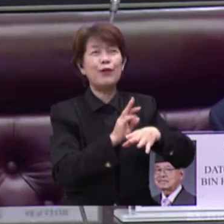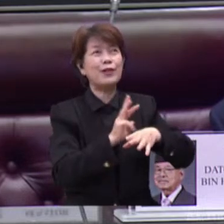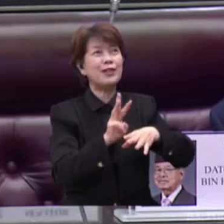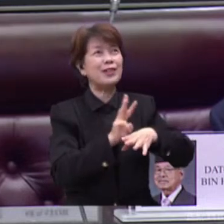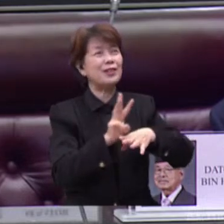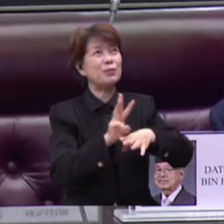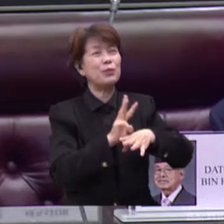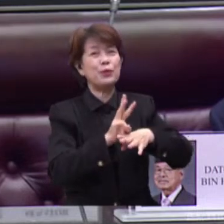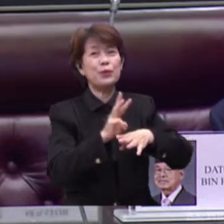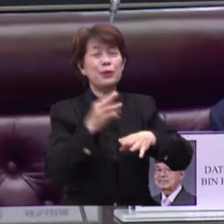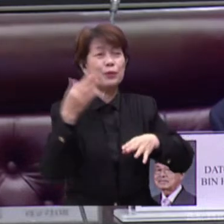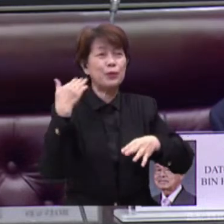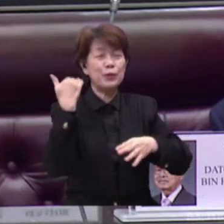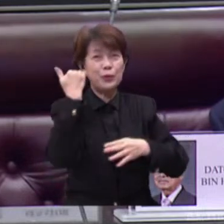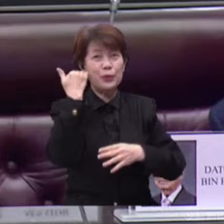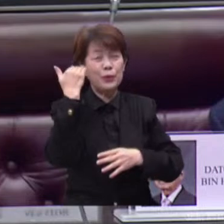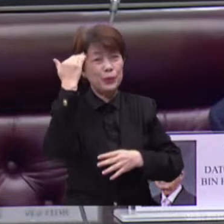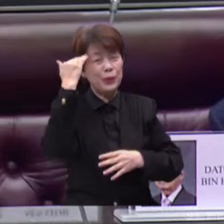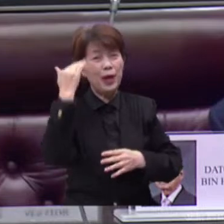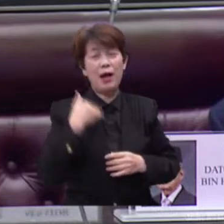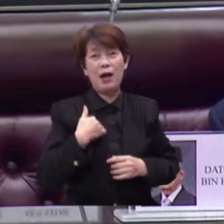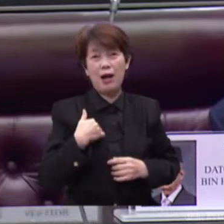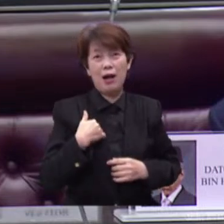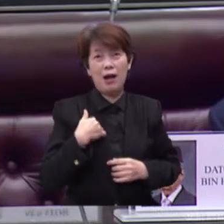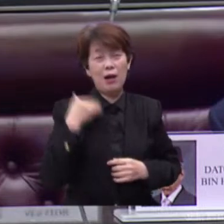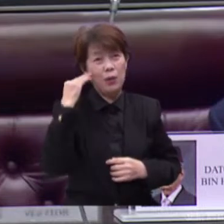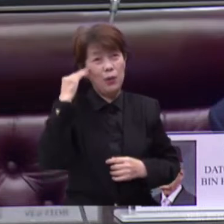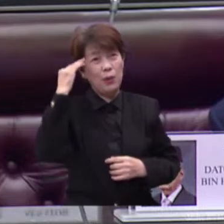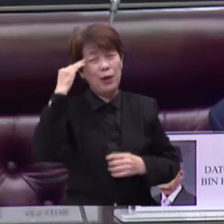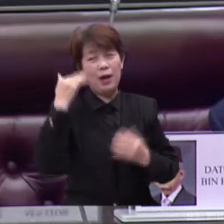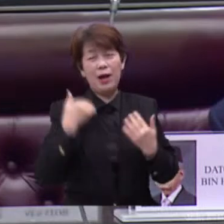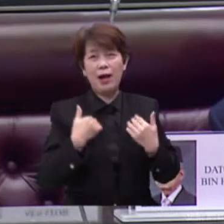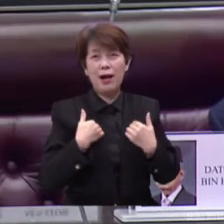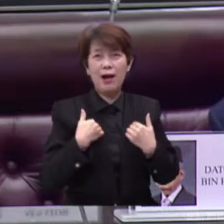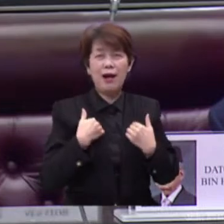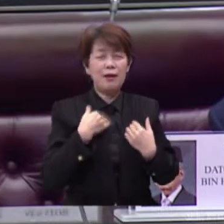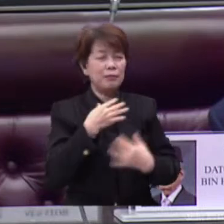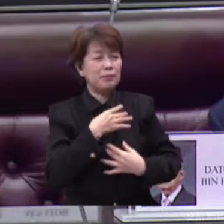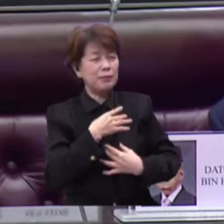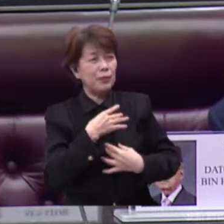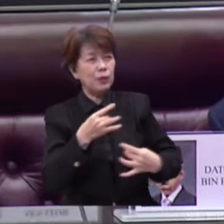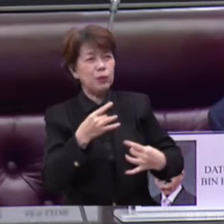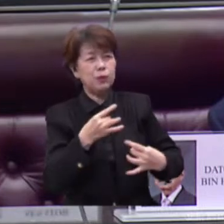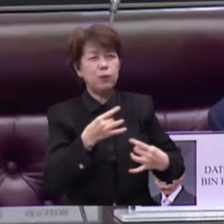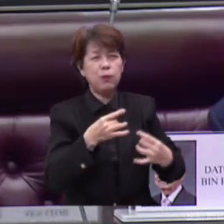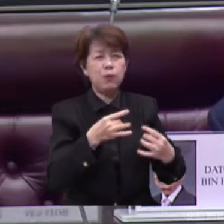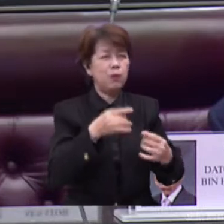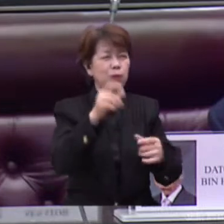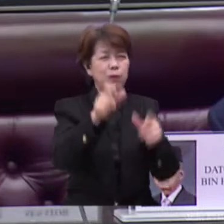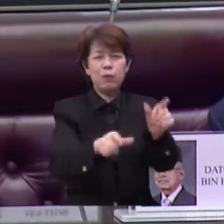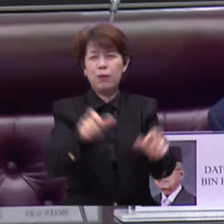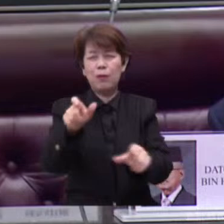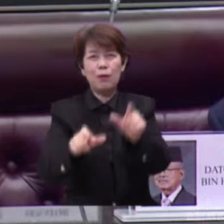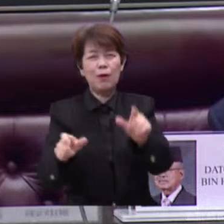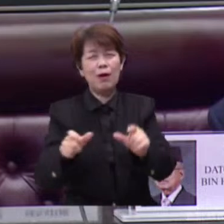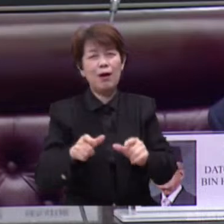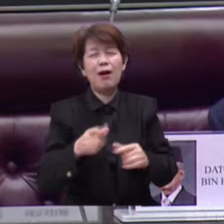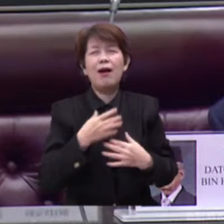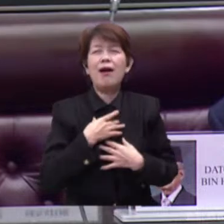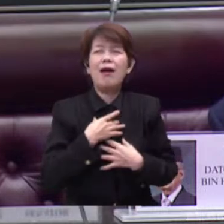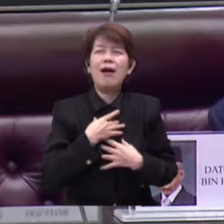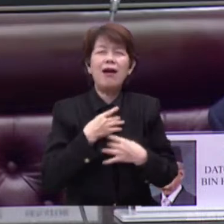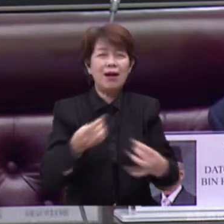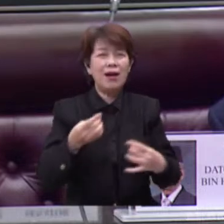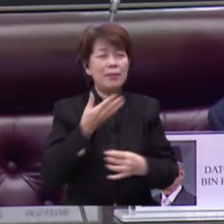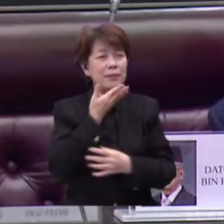karena kalau kita kaji film Korea memang dia diminati oleh anak muda kita bukan Indonesia saja semua tempat film Korea ini